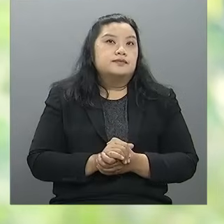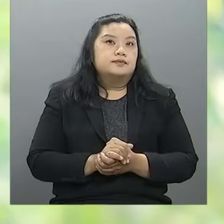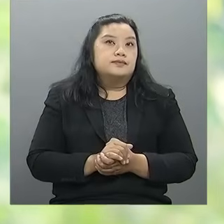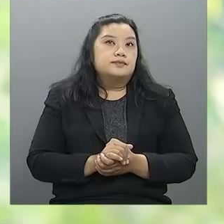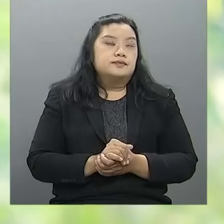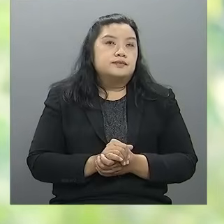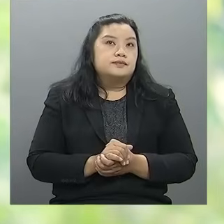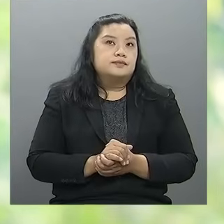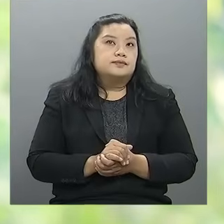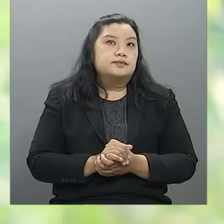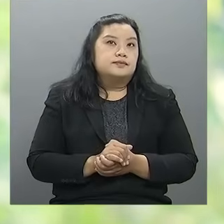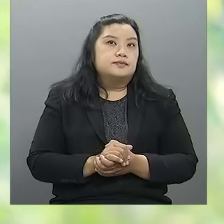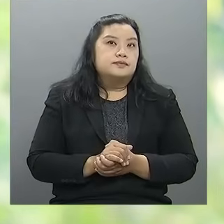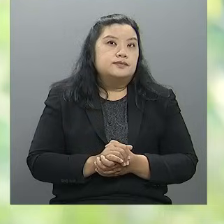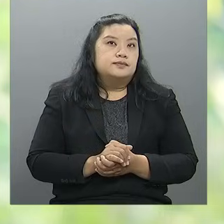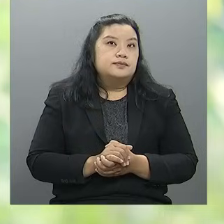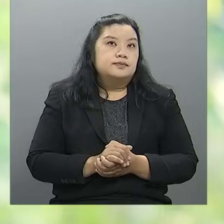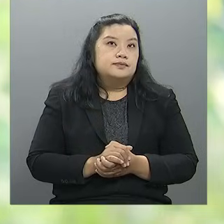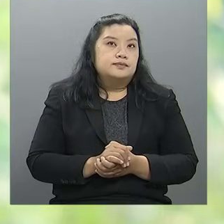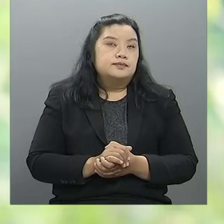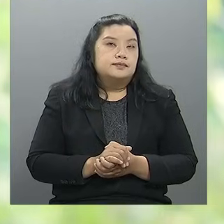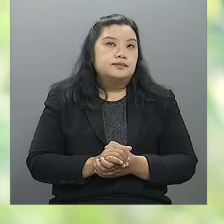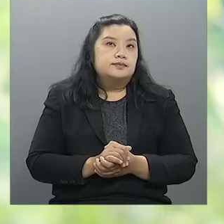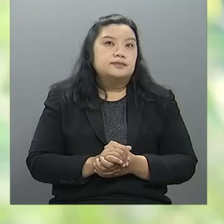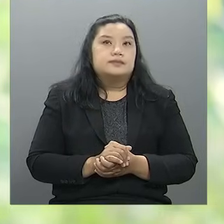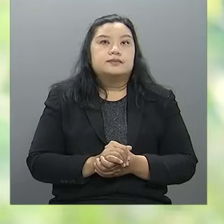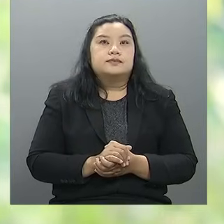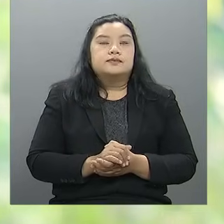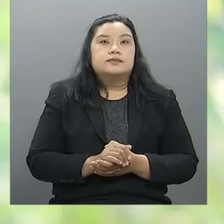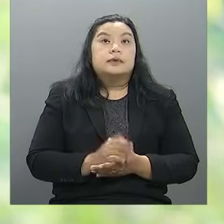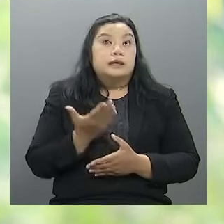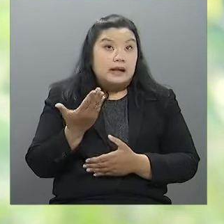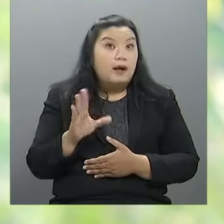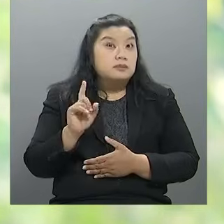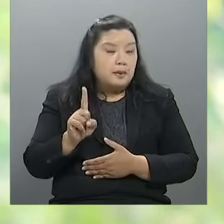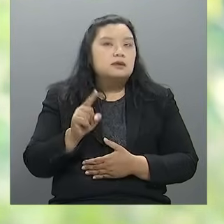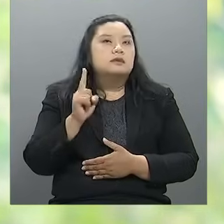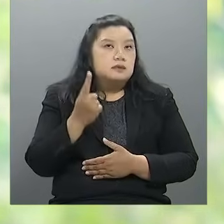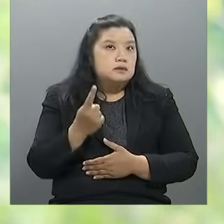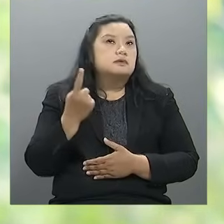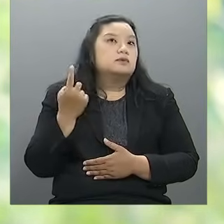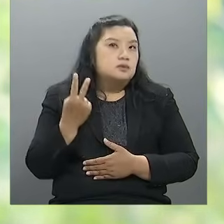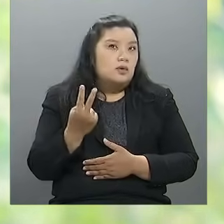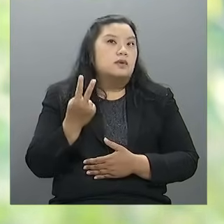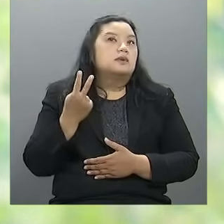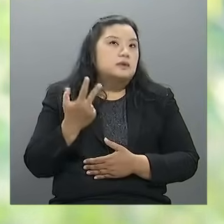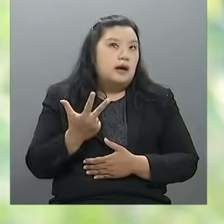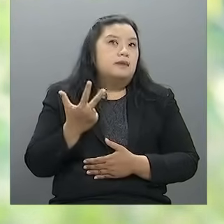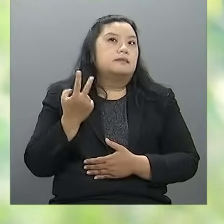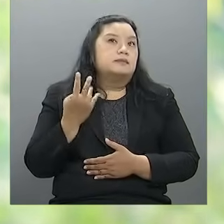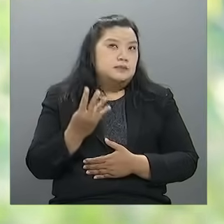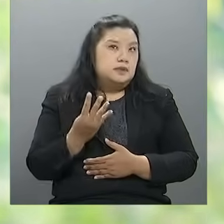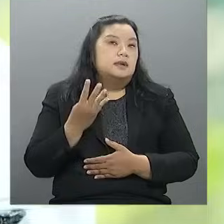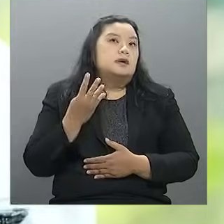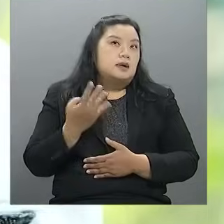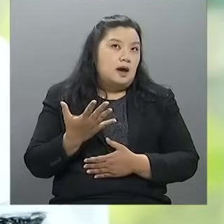ดันกดนวดทะแยงขึ้น เราก็นบเหกั 1 2 3 4 5ก็มาส